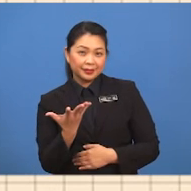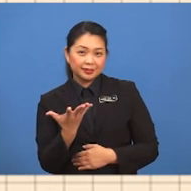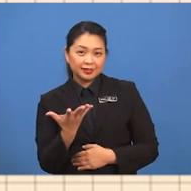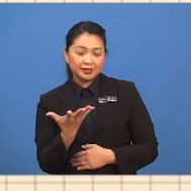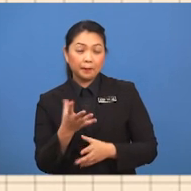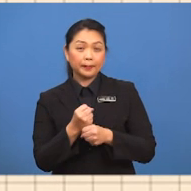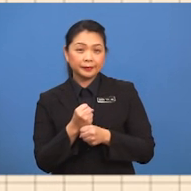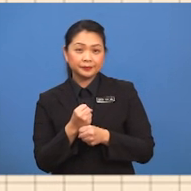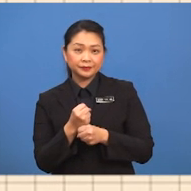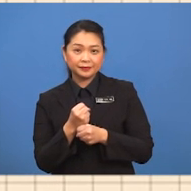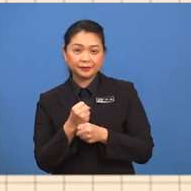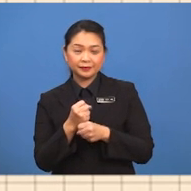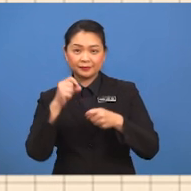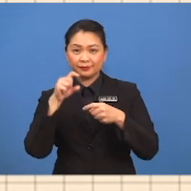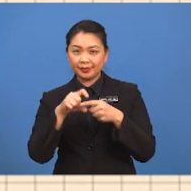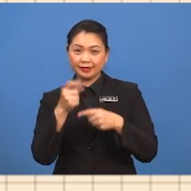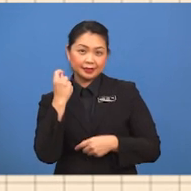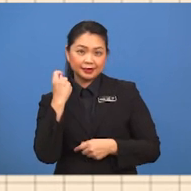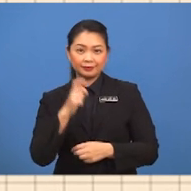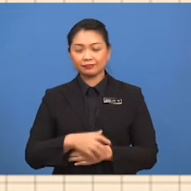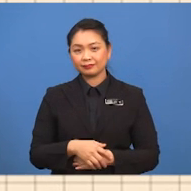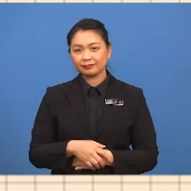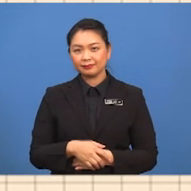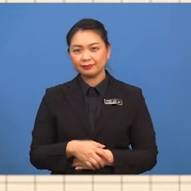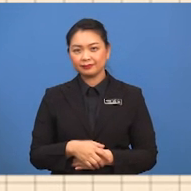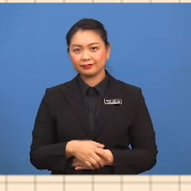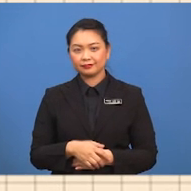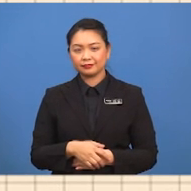Berapakah hasil bahagi yang murid-murid dapat?